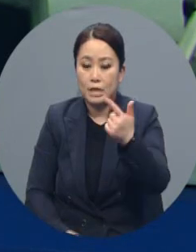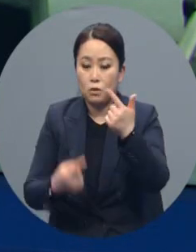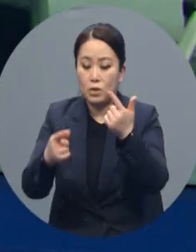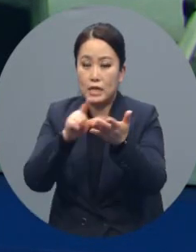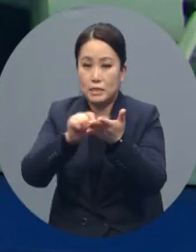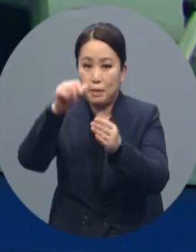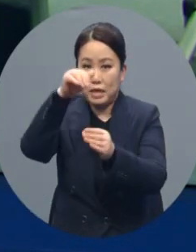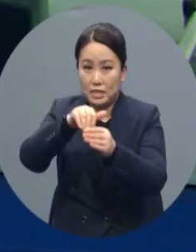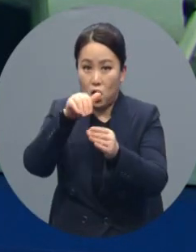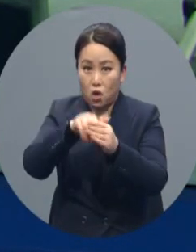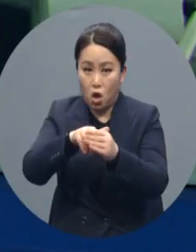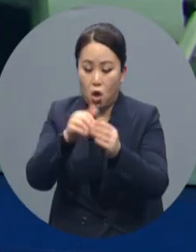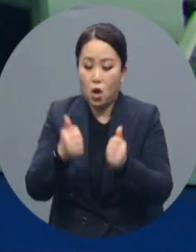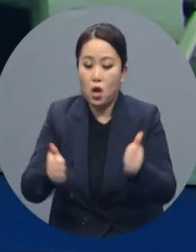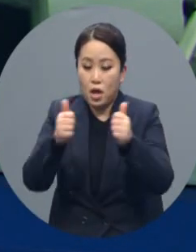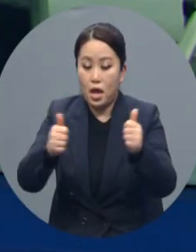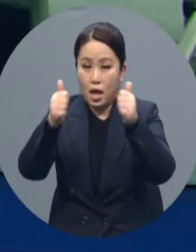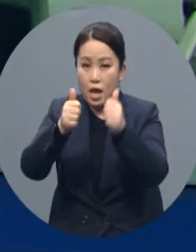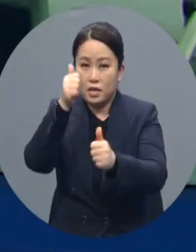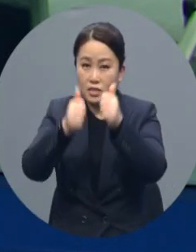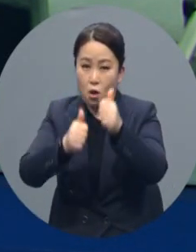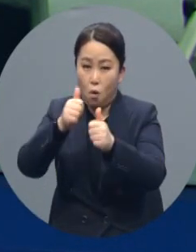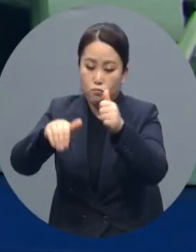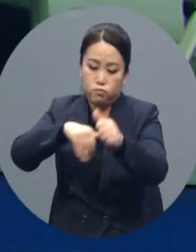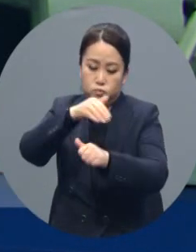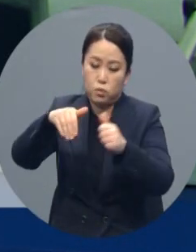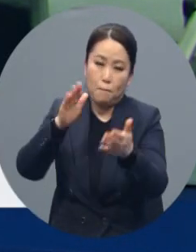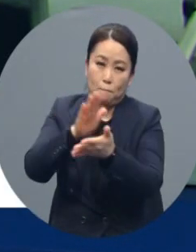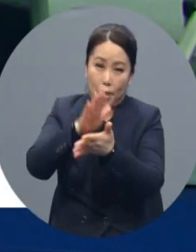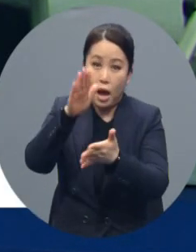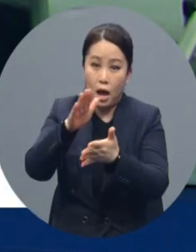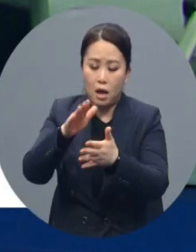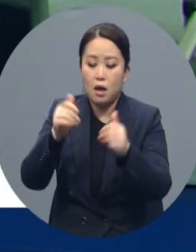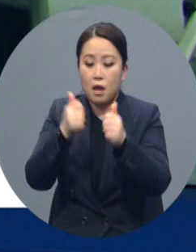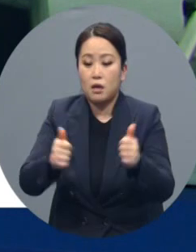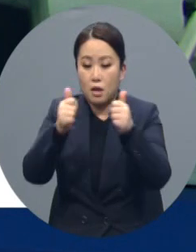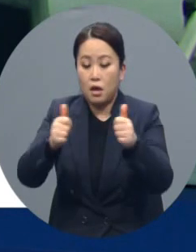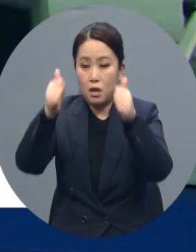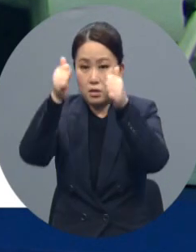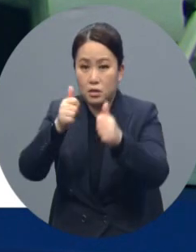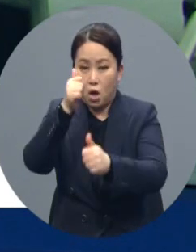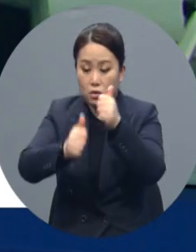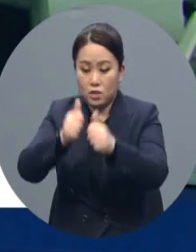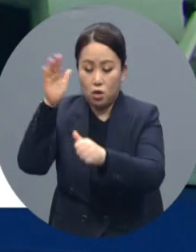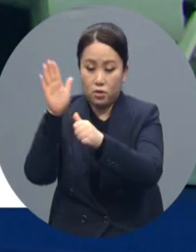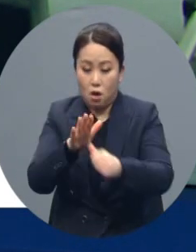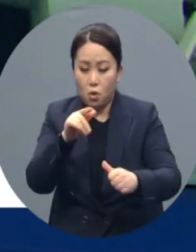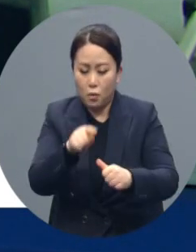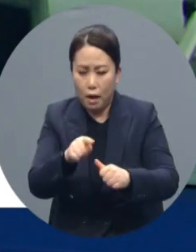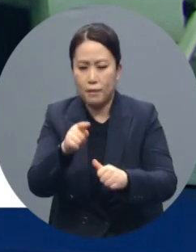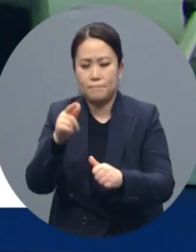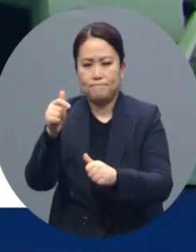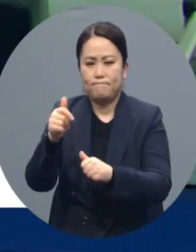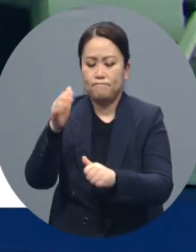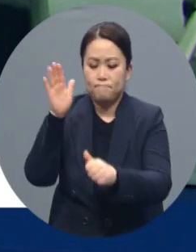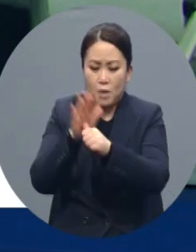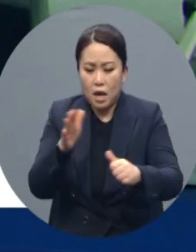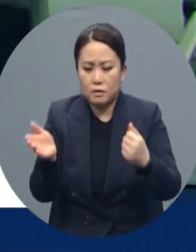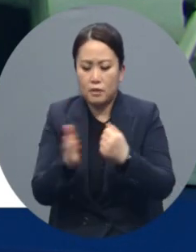6일 지방선거의 예선 열기가 뜨겁습니다. 경선 결과에 불복해 탈당하는 예비 후보들이 있는가